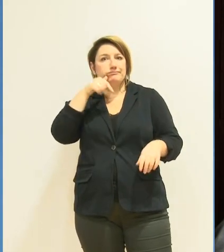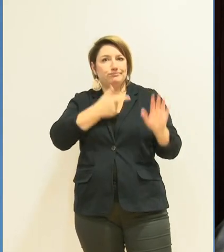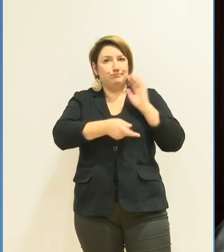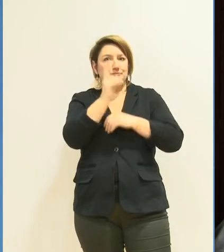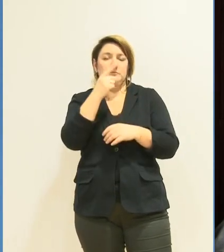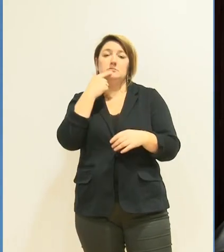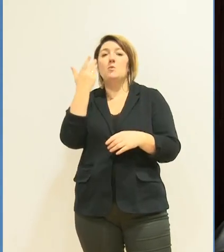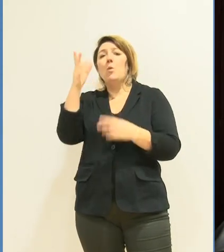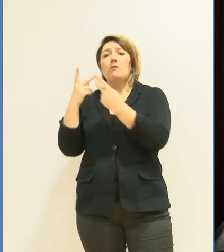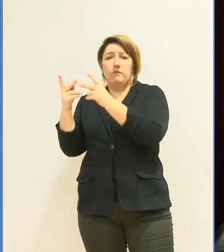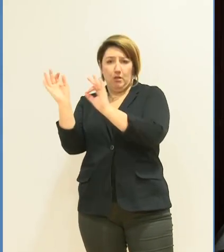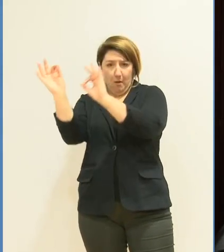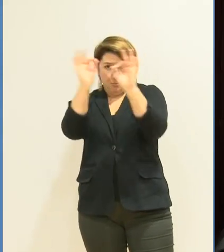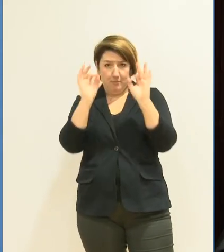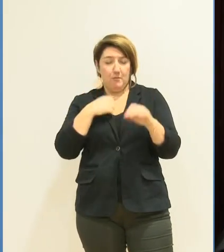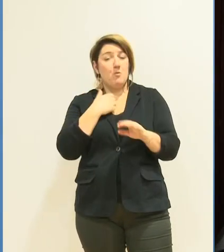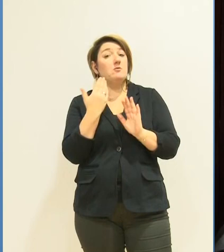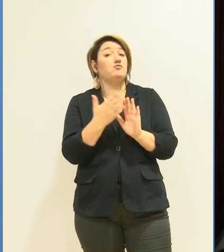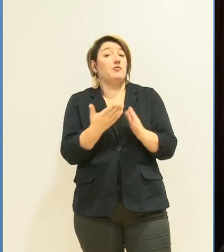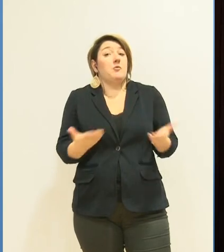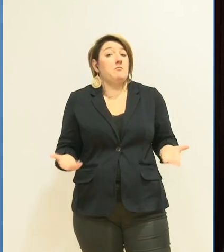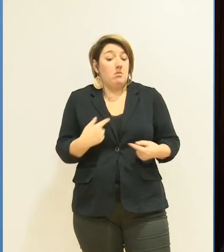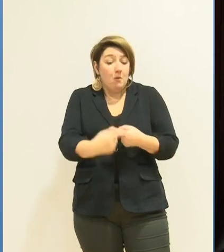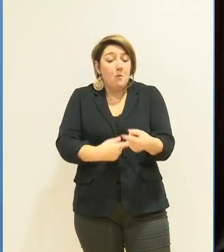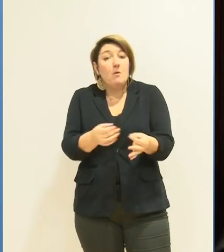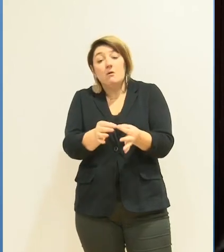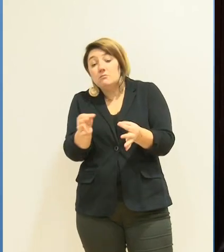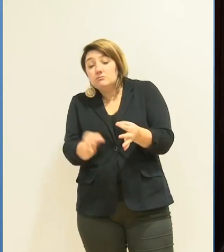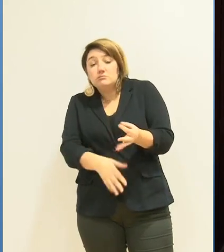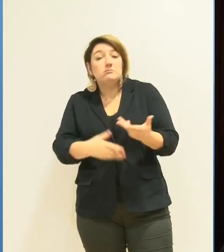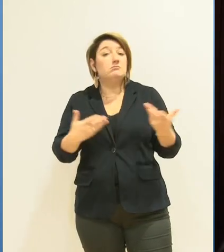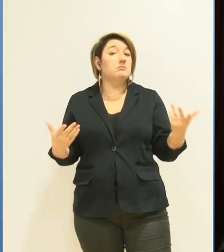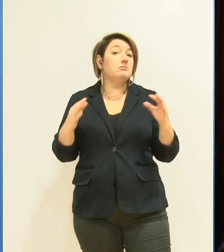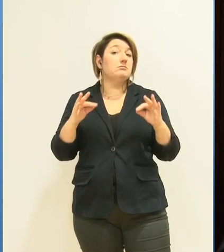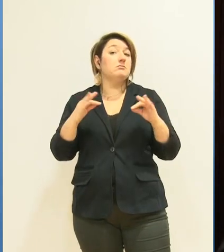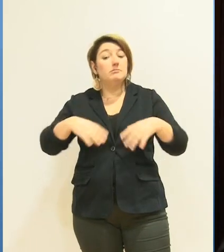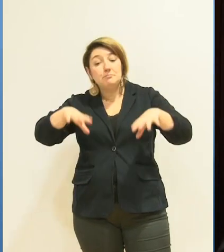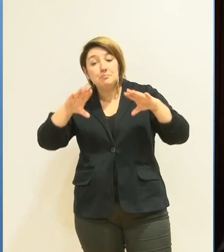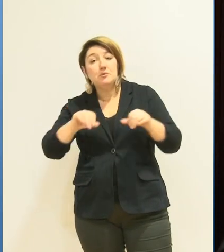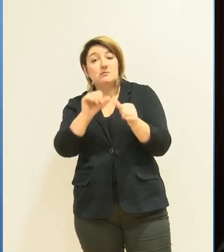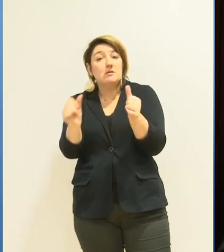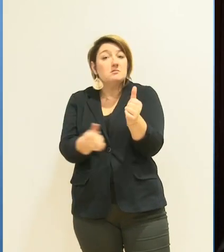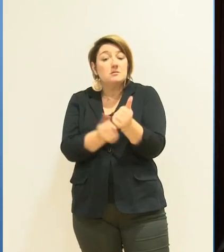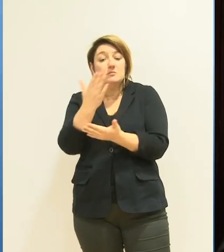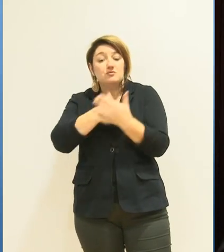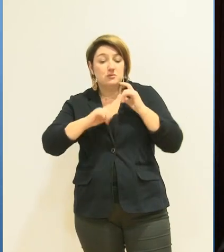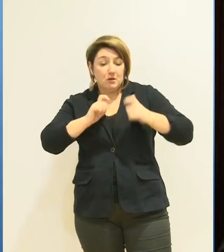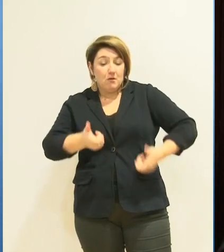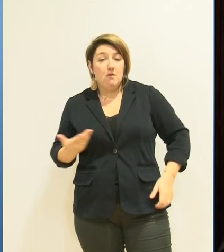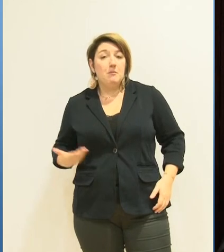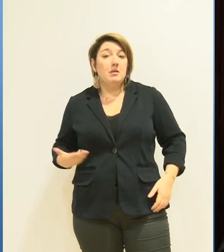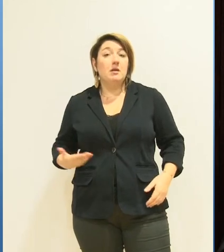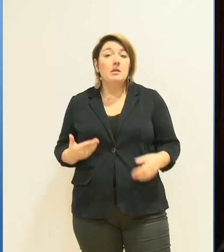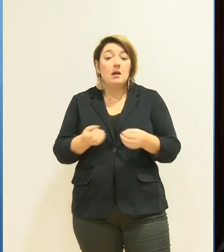je vous demande où est ce que vous en êtes concrètement sur la création de poste d'atsem dans les écoles maternelles